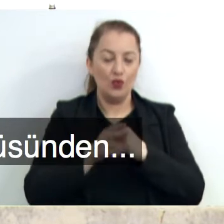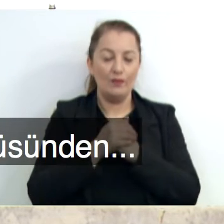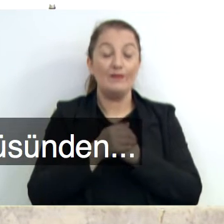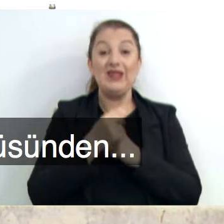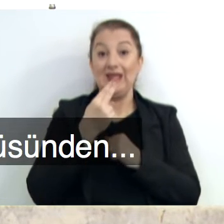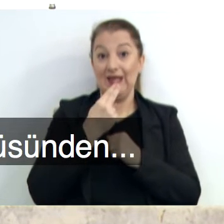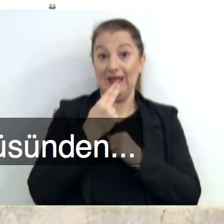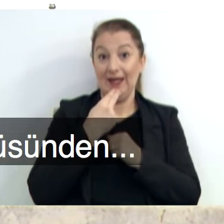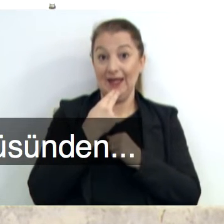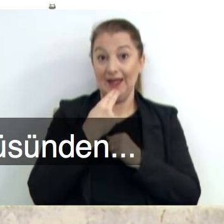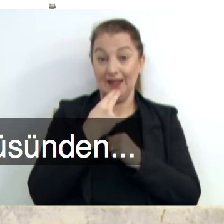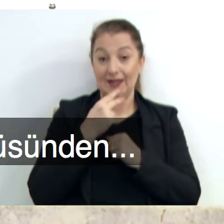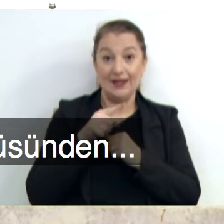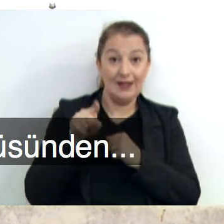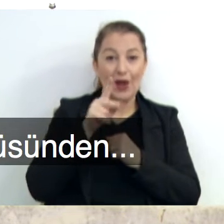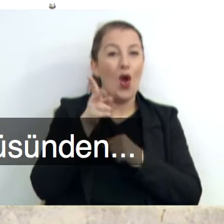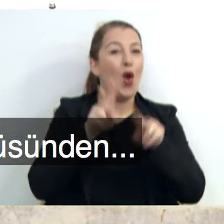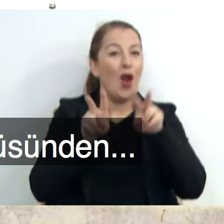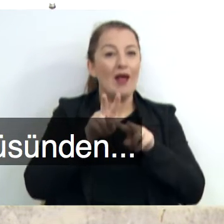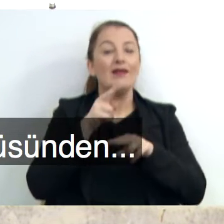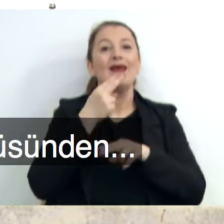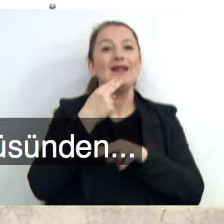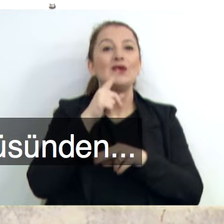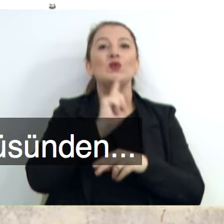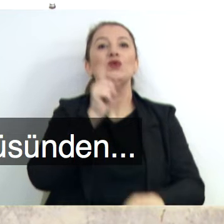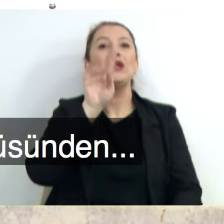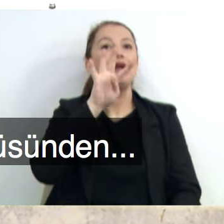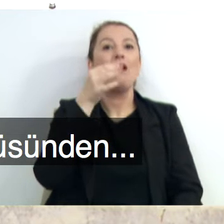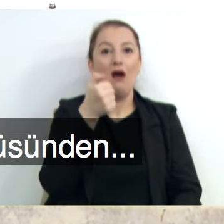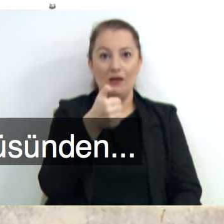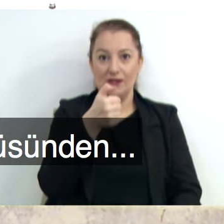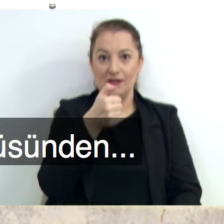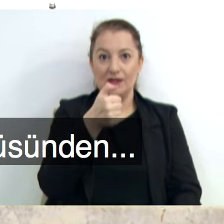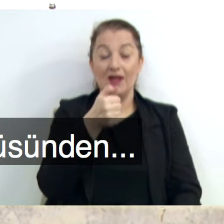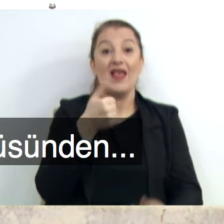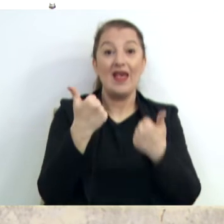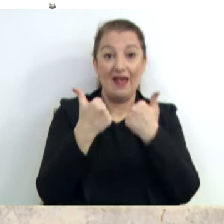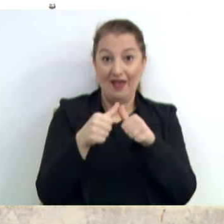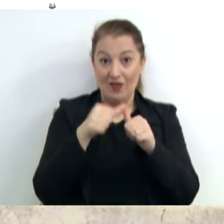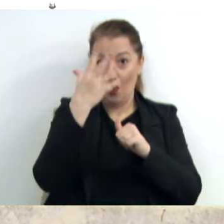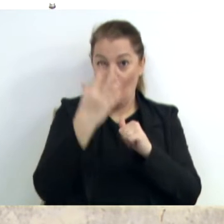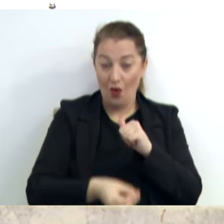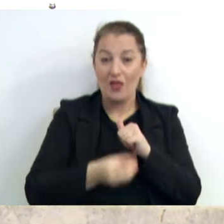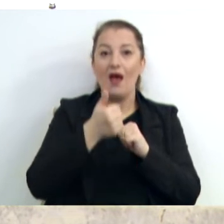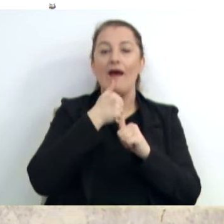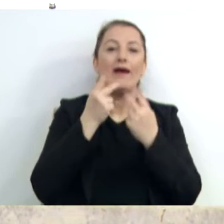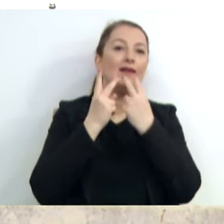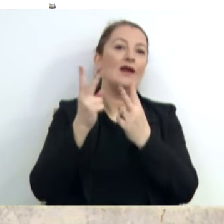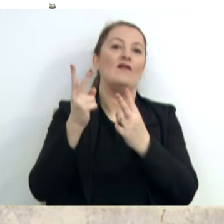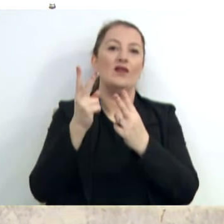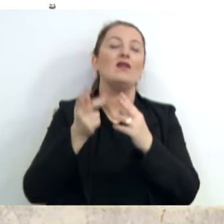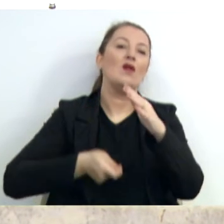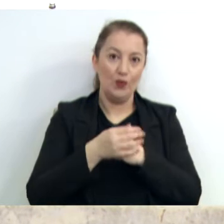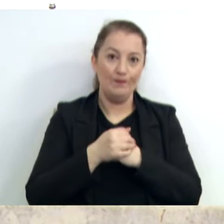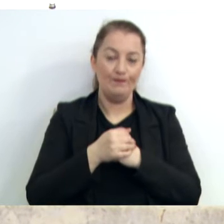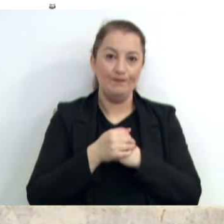kadın cinayetlerini Beylikdüzü belediye meclisinin kürsüsünden bir kez daha